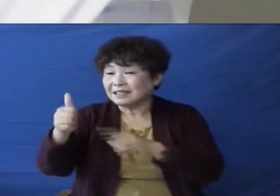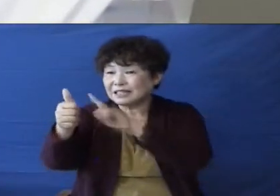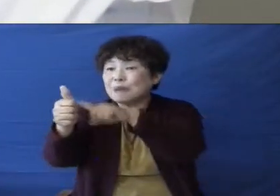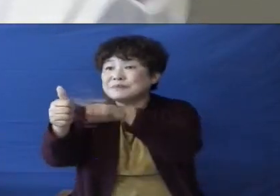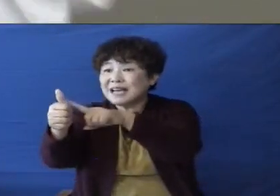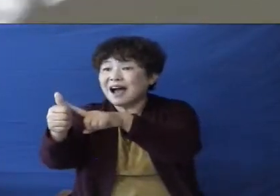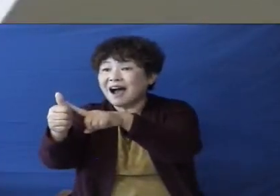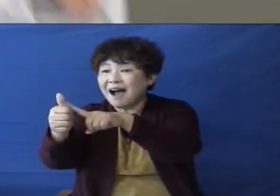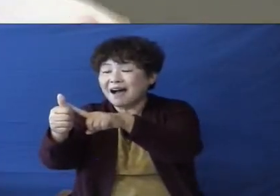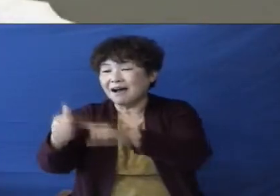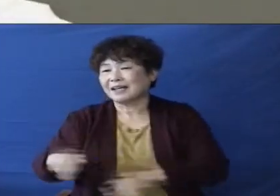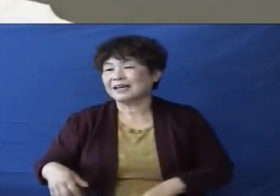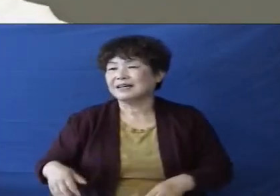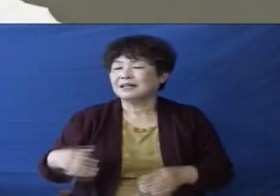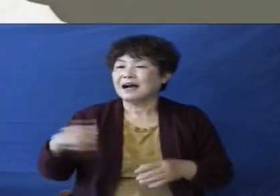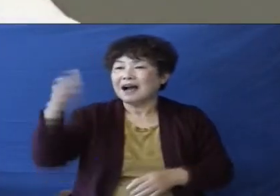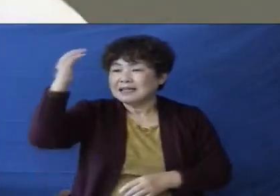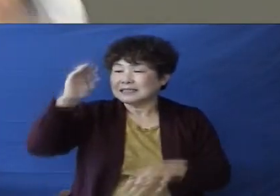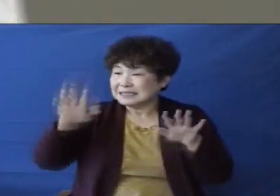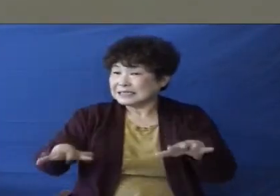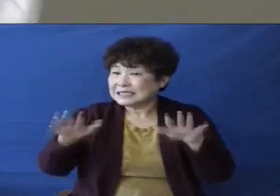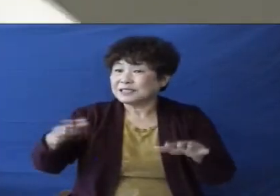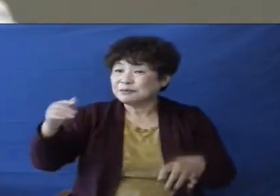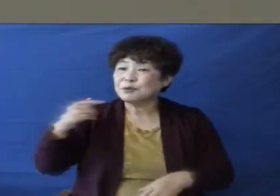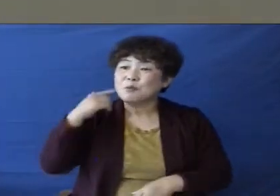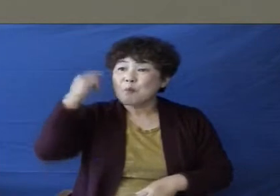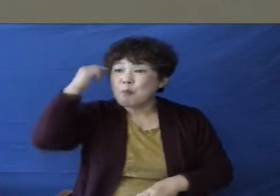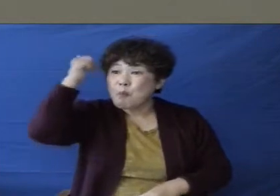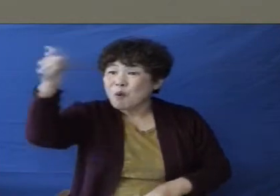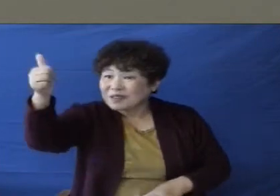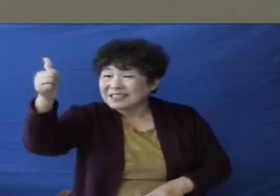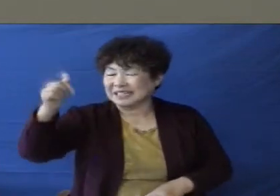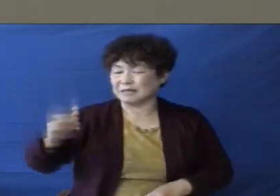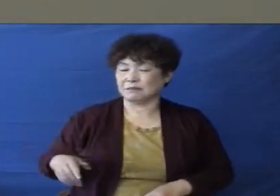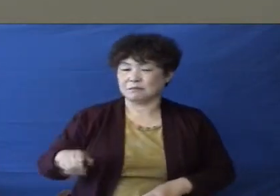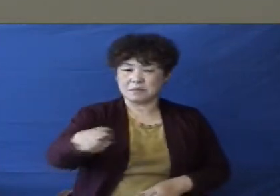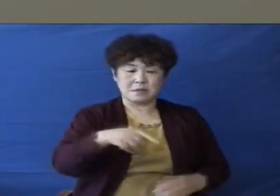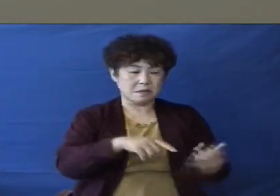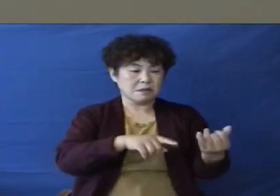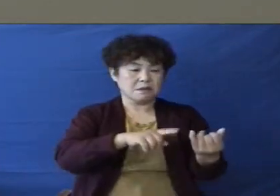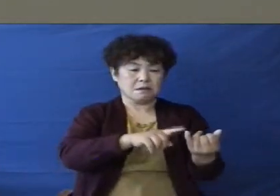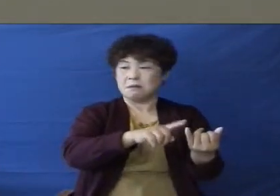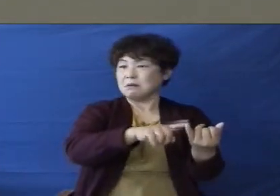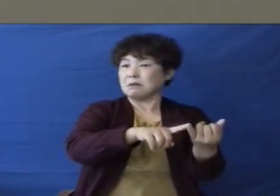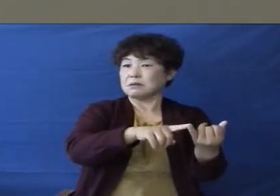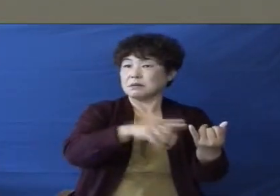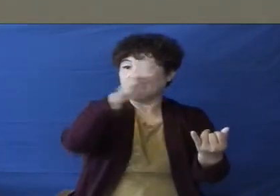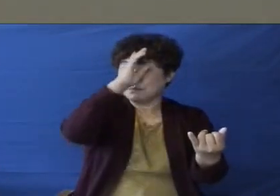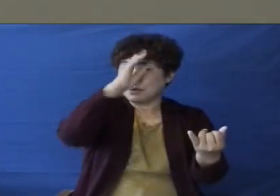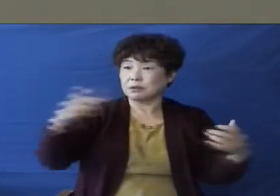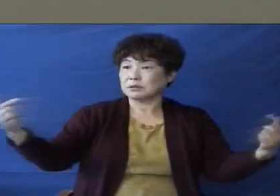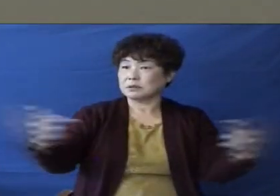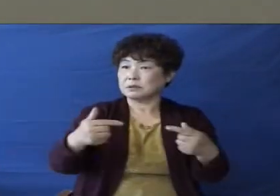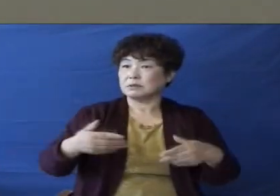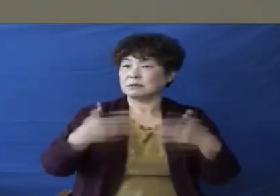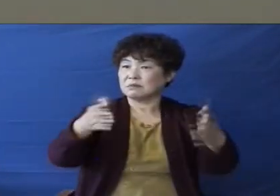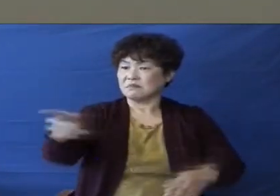아니 평일날 하면 되지 18년 동안이나 앓고 있던 여자 내일이면 어떻고 모래 문어 때